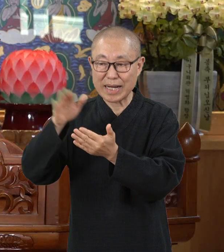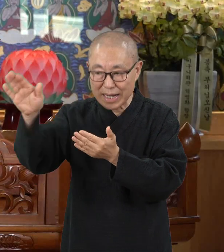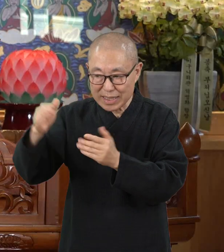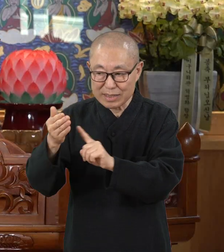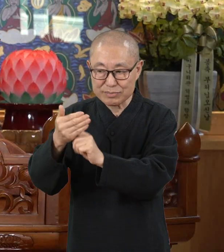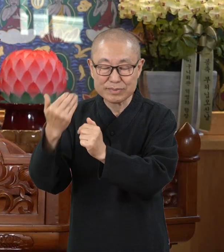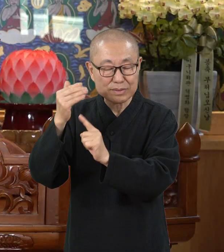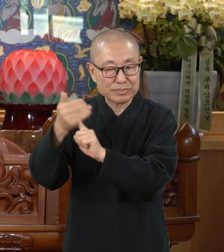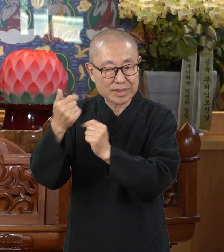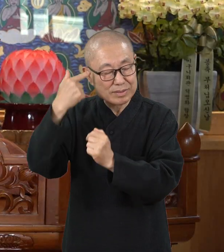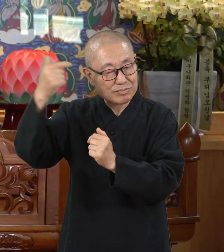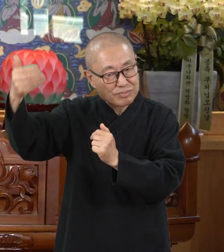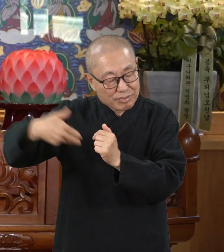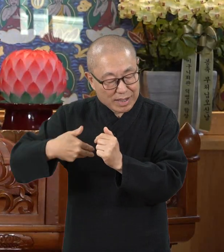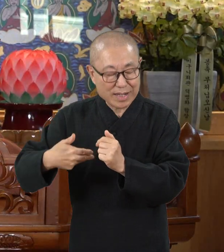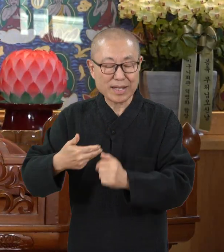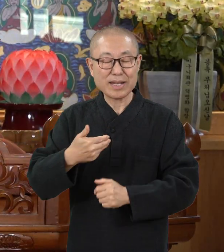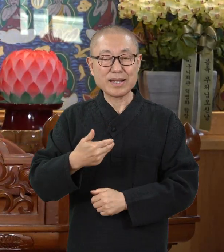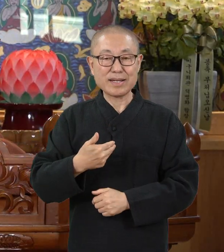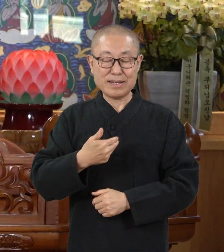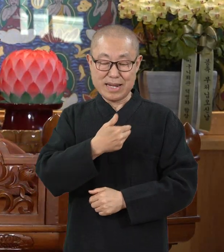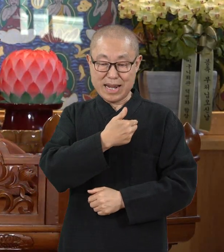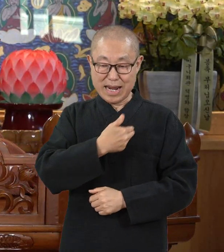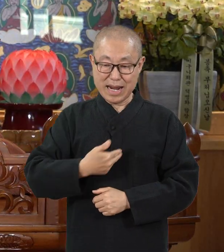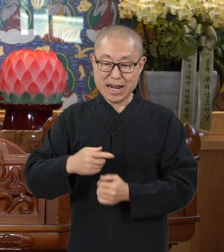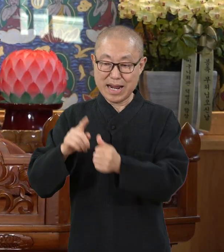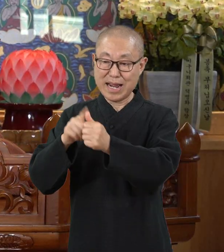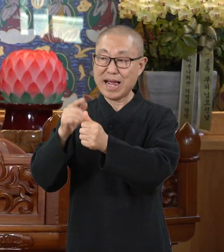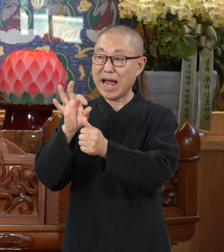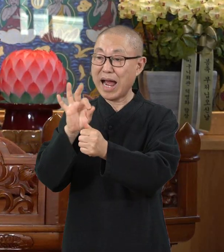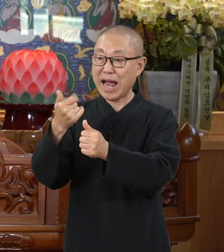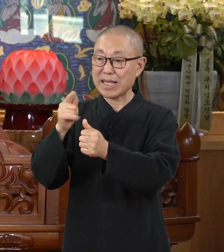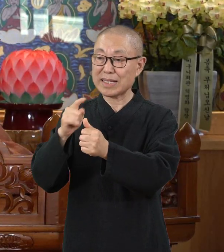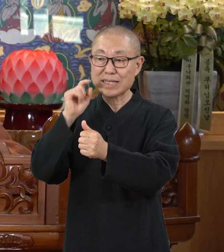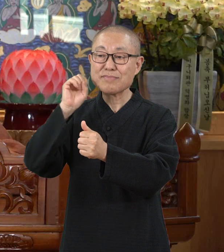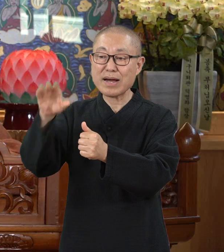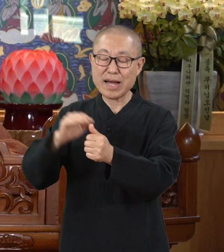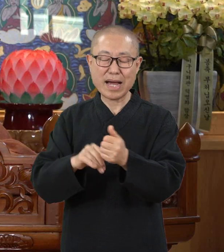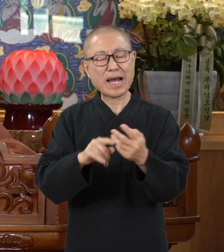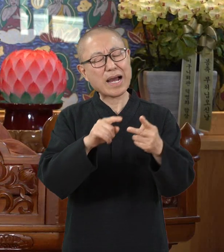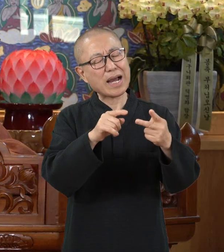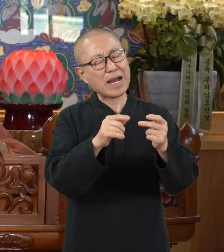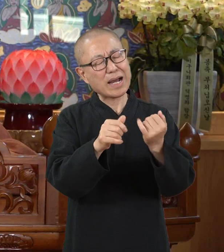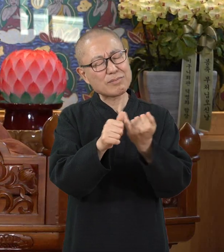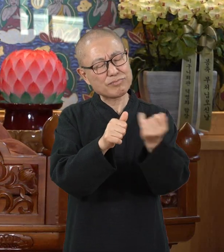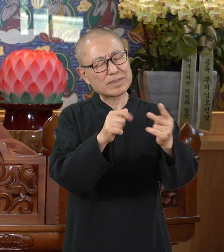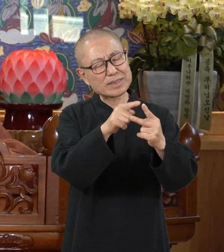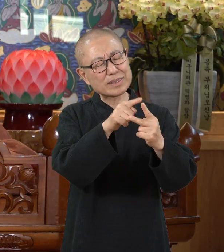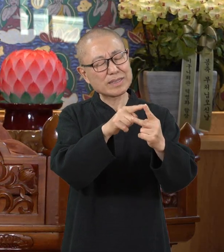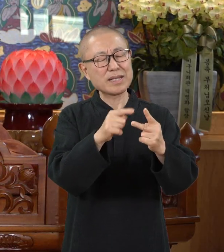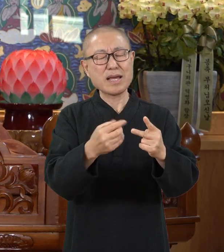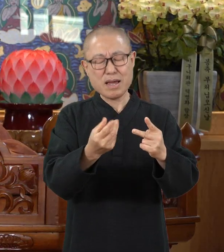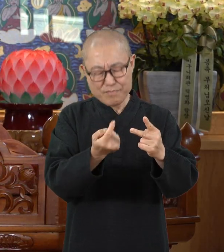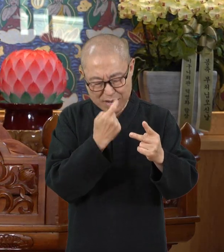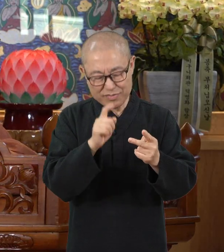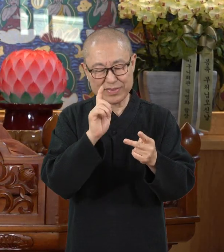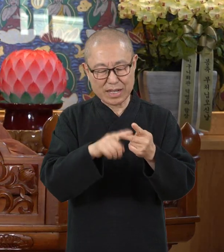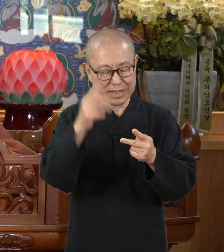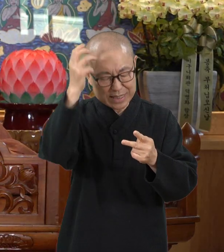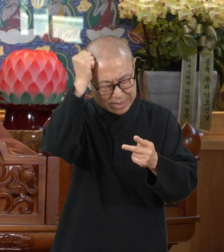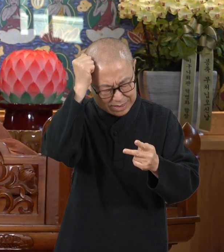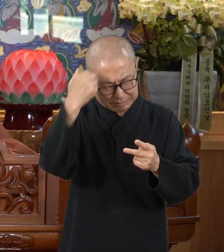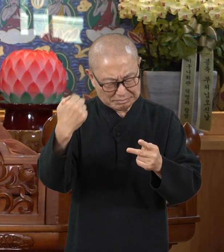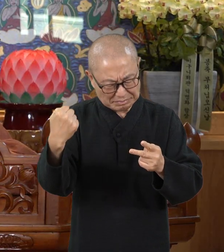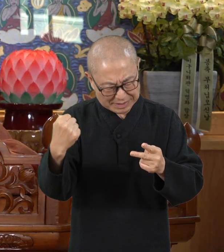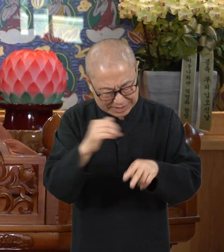법은 배우더냐 그러니까 아난존자가 있는 그대로 말리카 왕비는 모든 것을 배운 대로